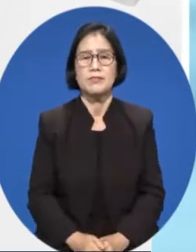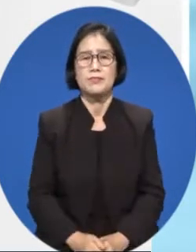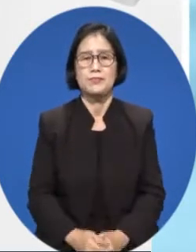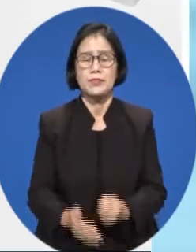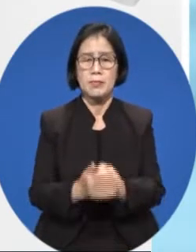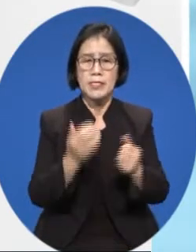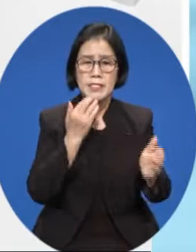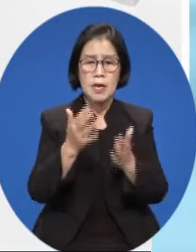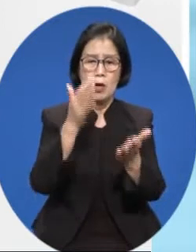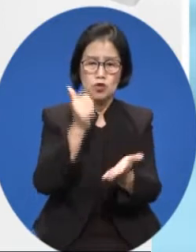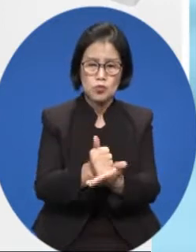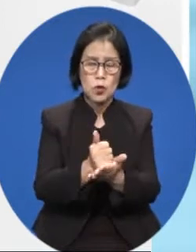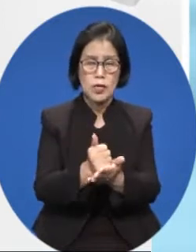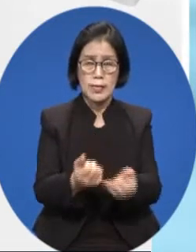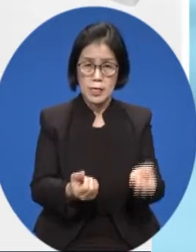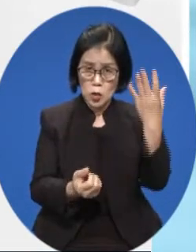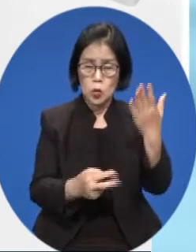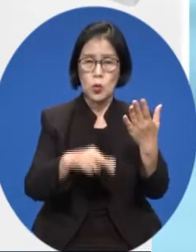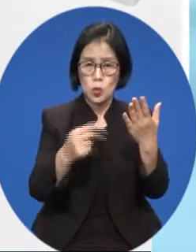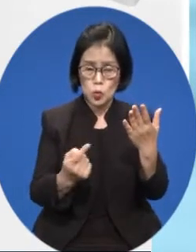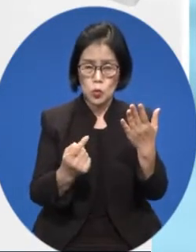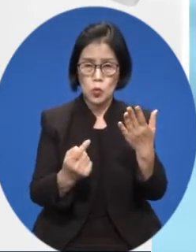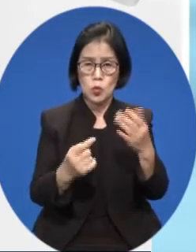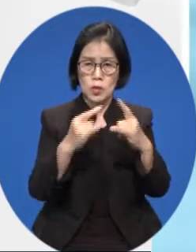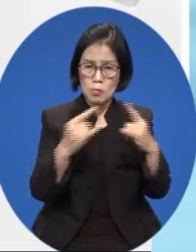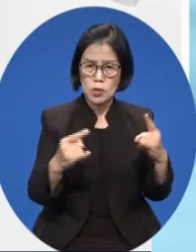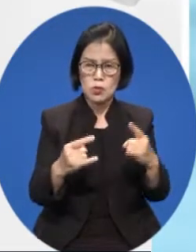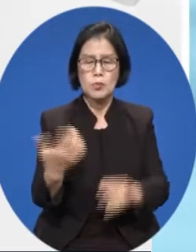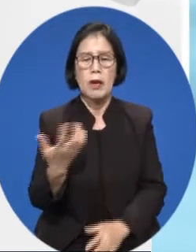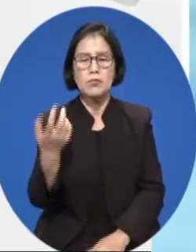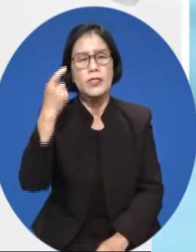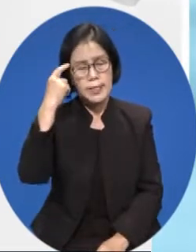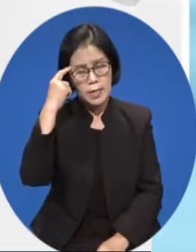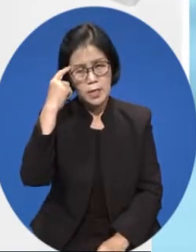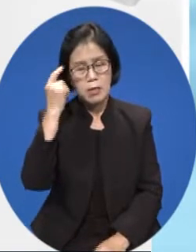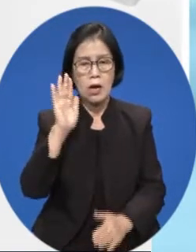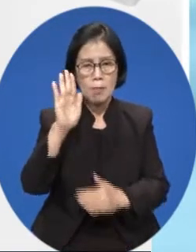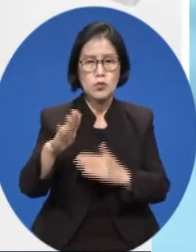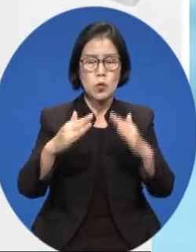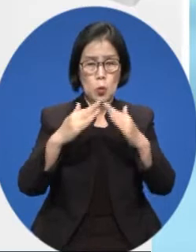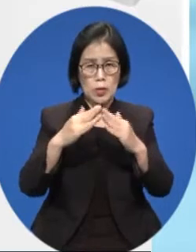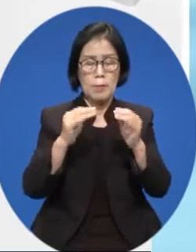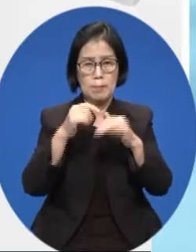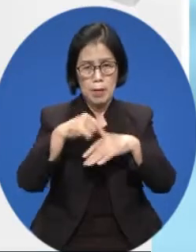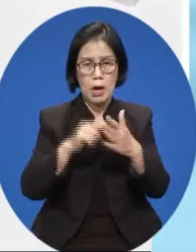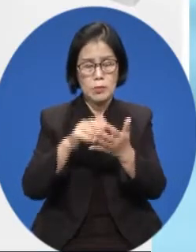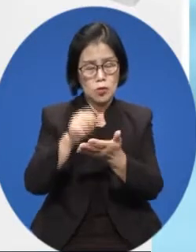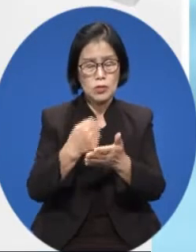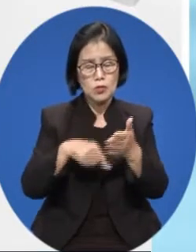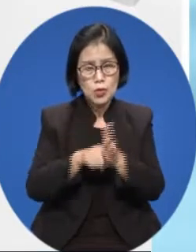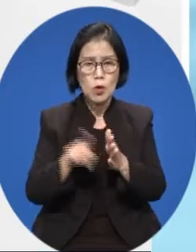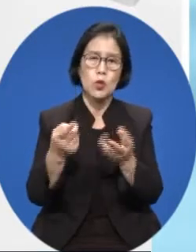뭐 이제 명호가 이긴다 하더라도 잊으면 캠프에서 뼈 아프게 생각하고 앞으로 호남 의 마음을 얻기 위해서 어떤 일을 해야 하는지